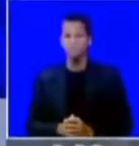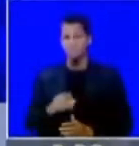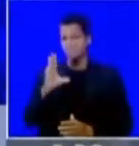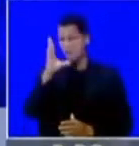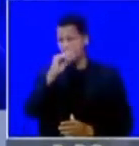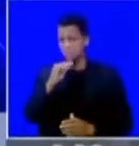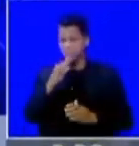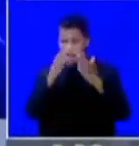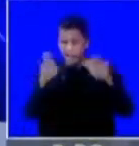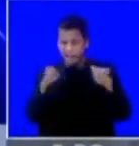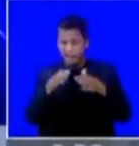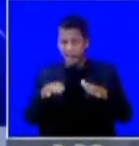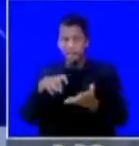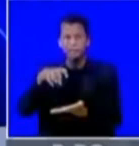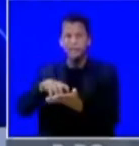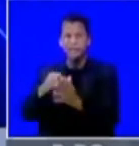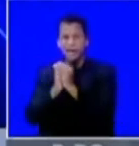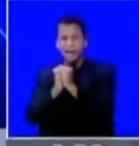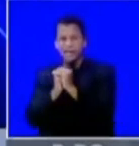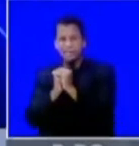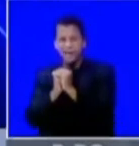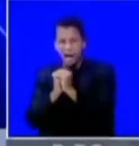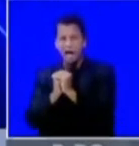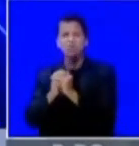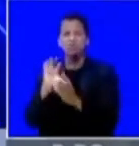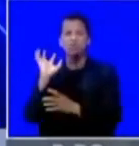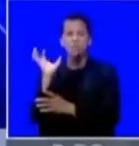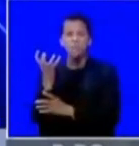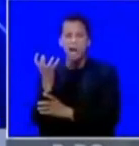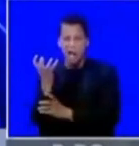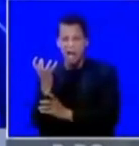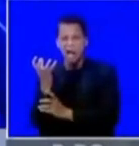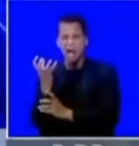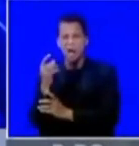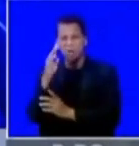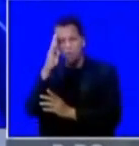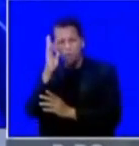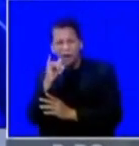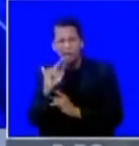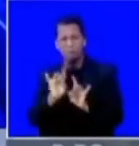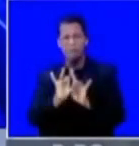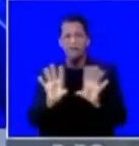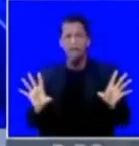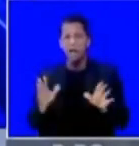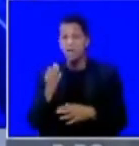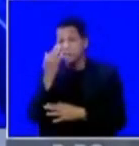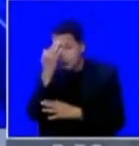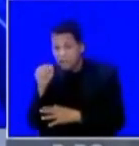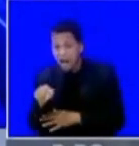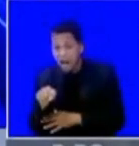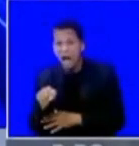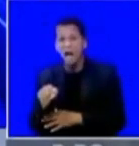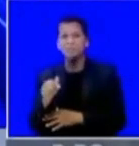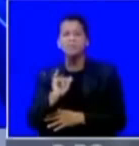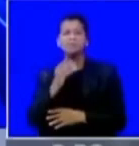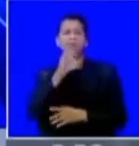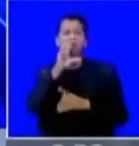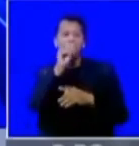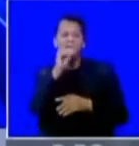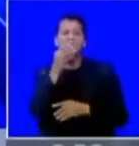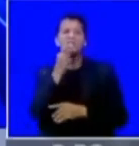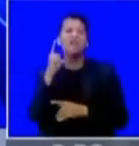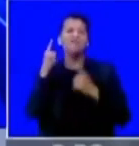Pemirsa, ibadah malam Natal sebuah gereja di Kabupaten Jombang, Jawa Timur berlangsung unik dan berbeda. Prosesi ibadah dilakukan dengan bahasa Jawa dengan